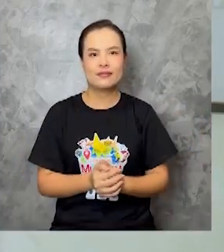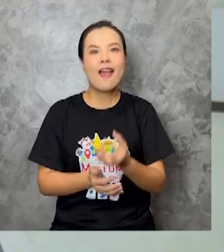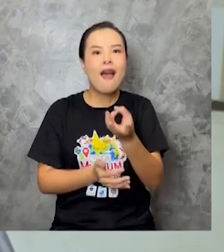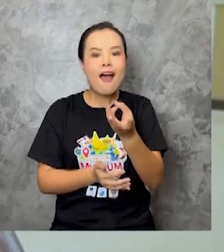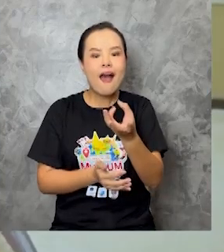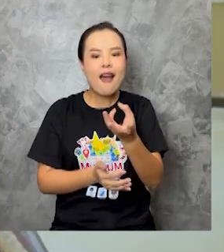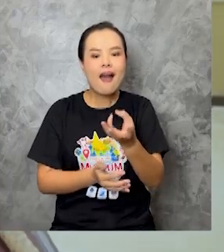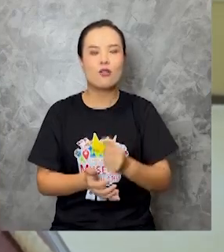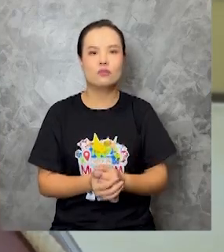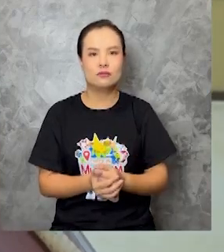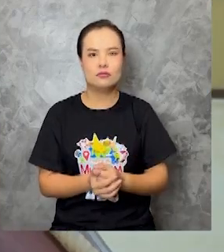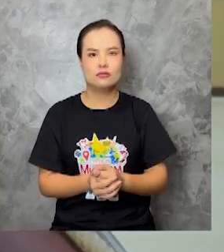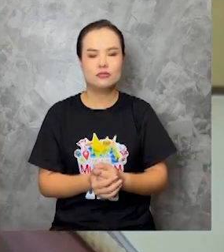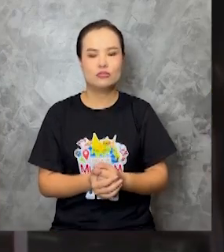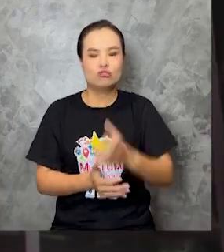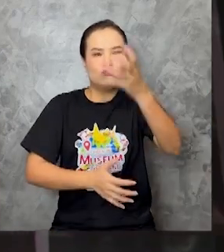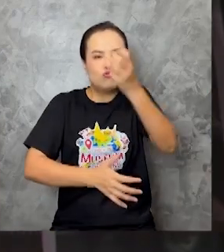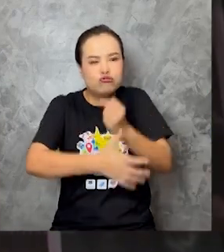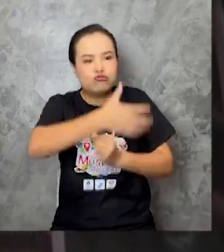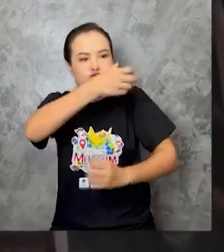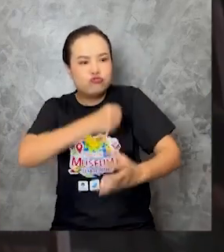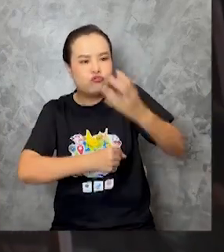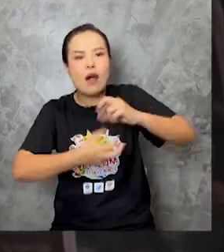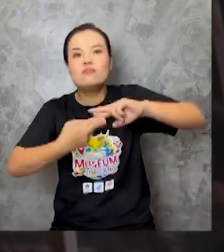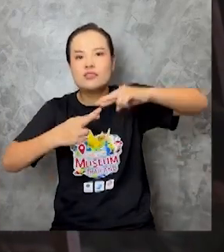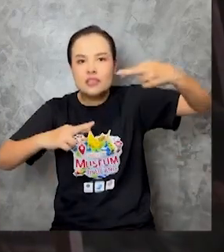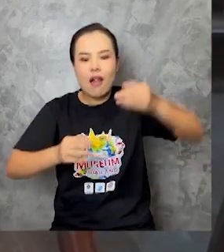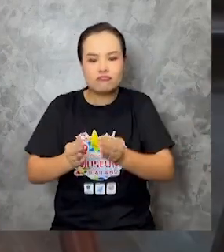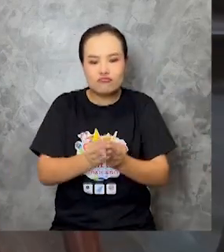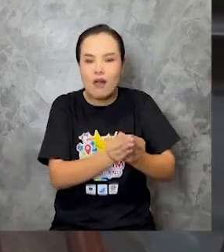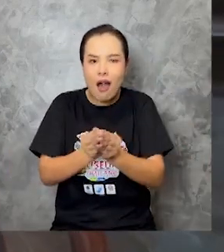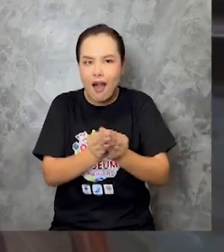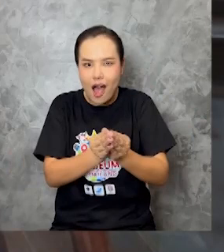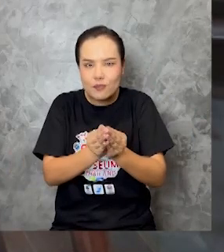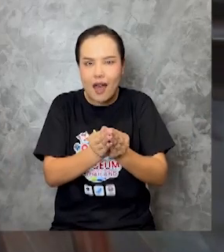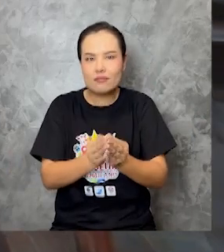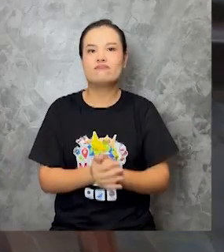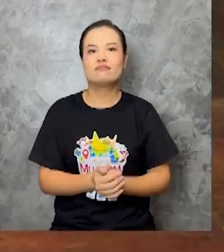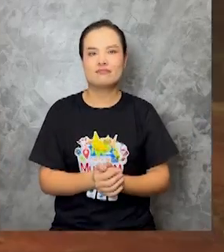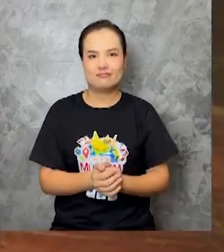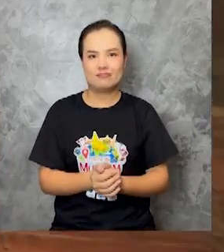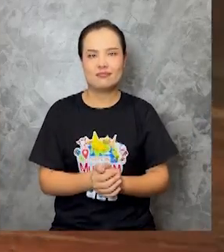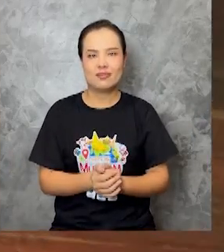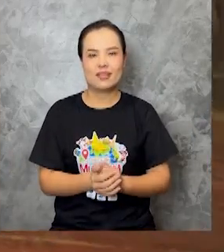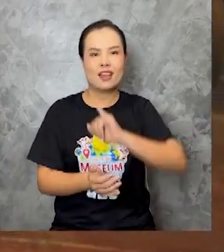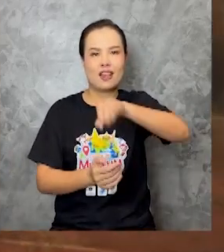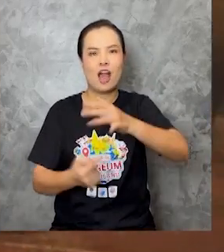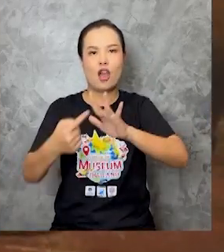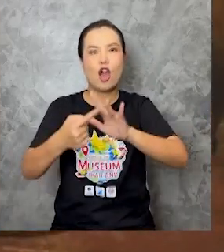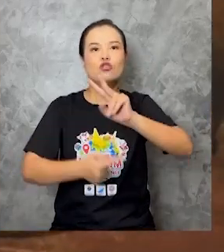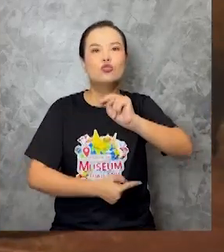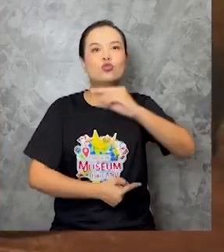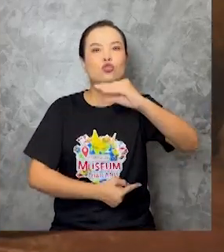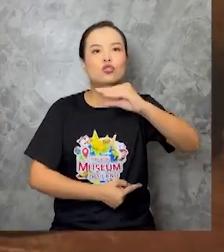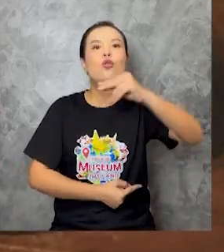คนนี้ที่อุ้มข้าวอยู่อันนี้คือกุลีครับ นี่ก็กุลีเหมือนกันที่ดึงเชือก ใช่ใช่ครับด้านนั้นจะมีคนที่ทำอาหารอยู่ครับตามชื่อตำแหน่งเหมือนกันก็คือจุม